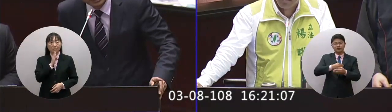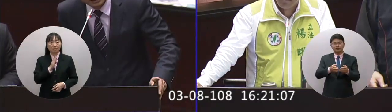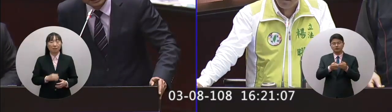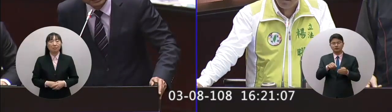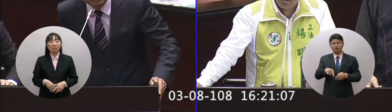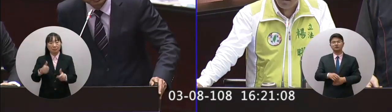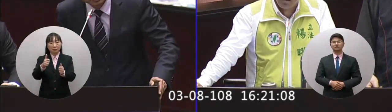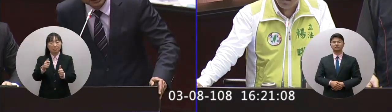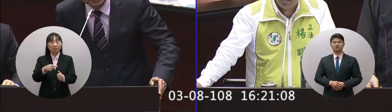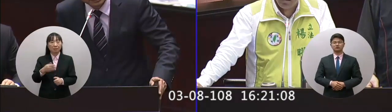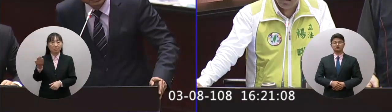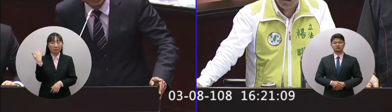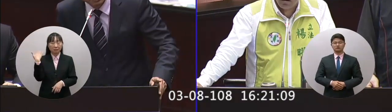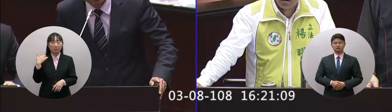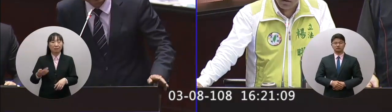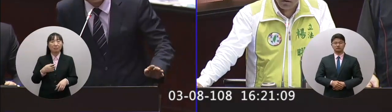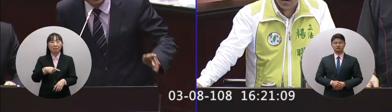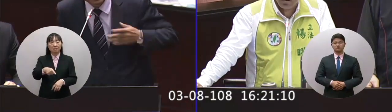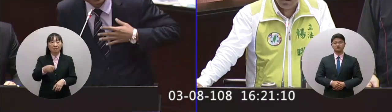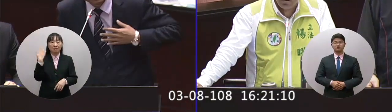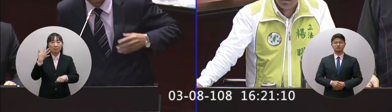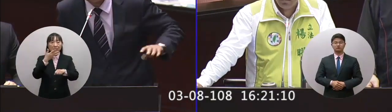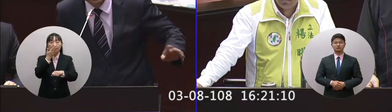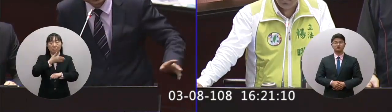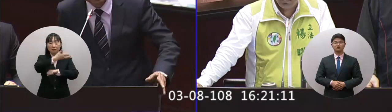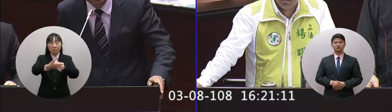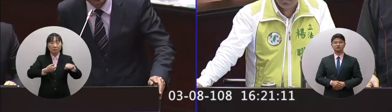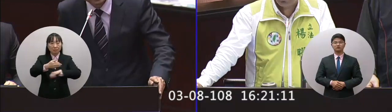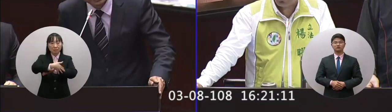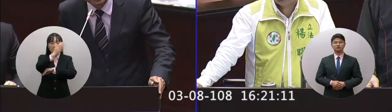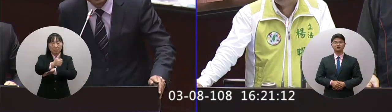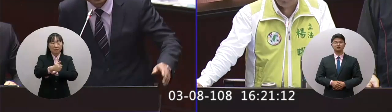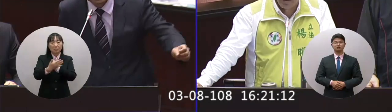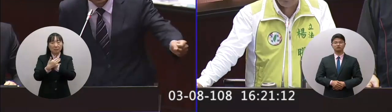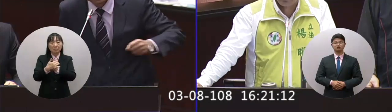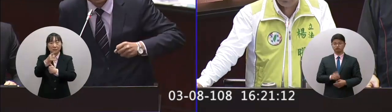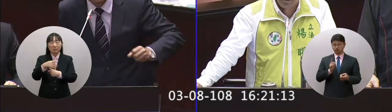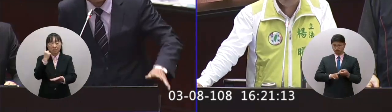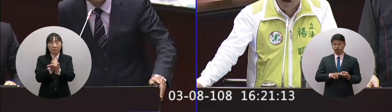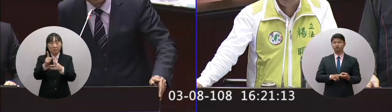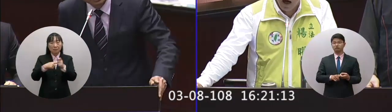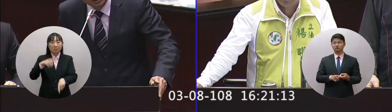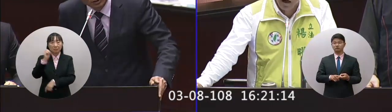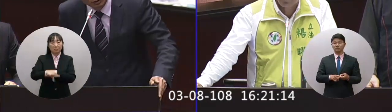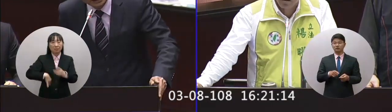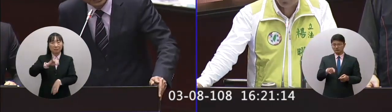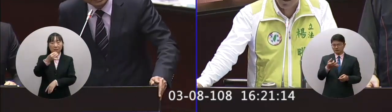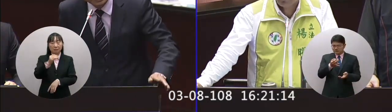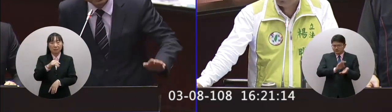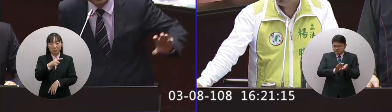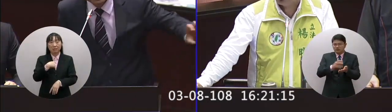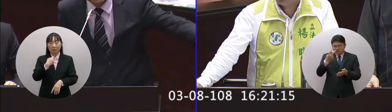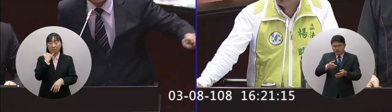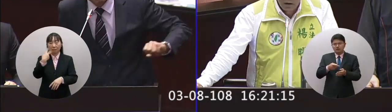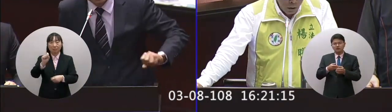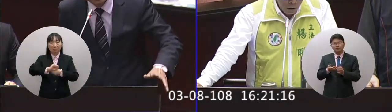杨委员报告，真的很感谢之前澎湖陈县长的帮忙。我们大概每年有投入1000多万的经费，就是在收集、 经费还可以再、 我可以再